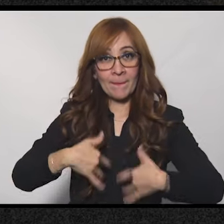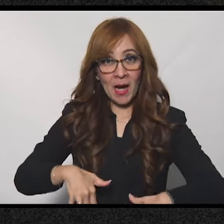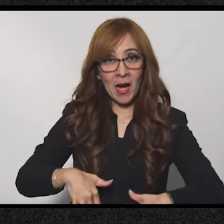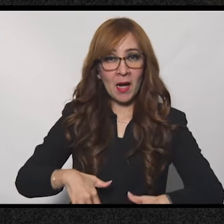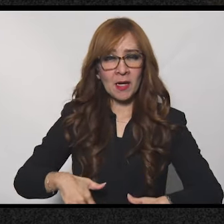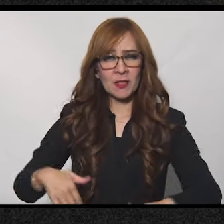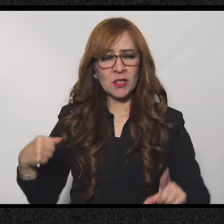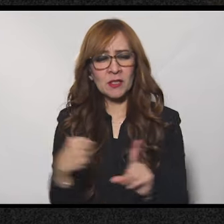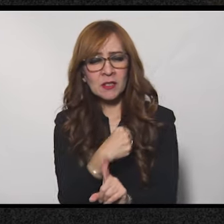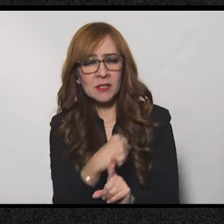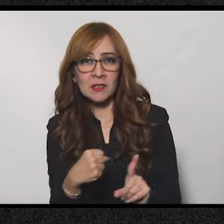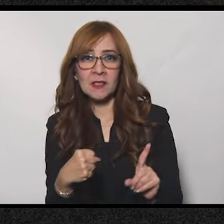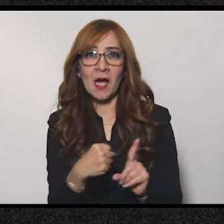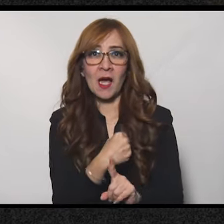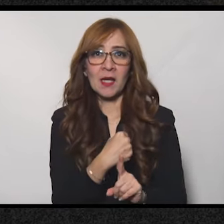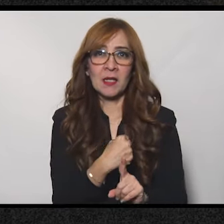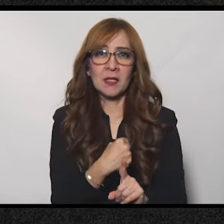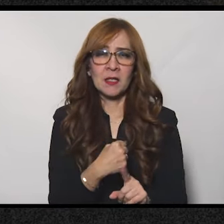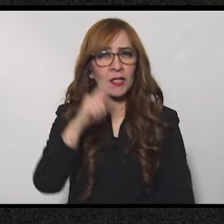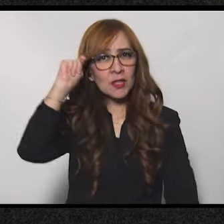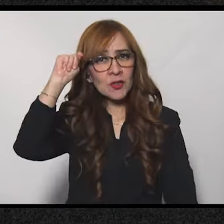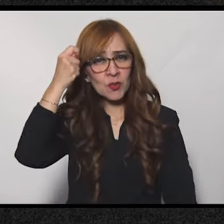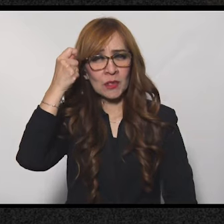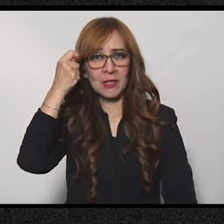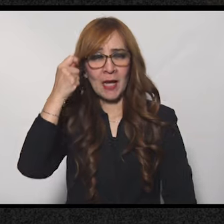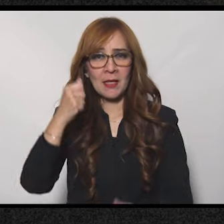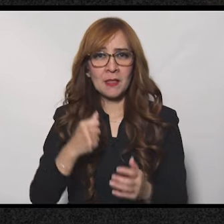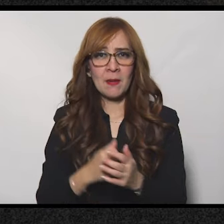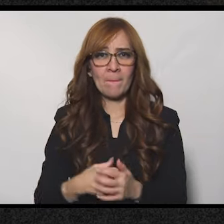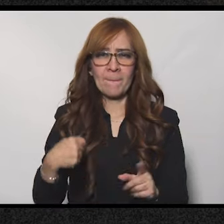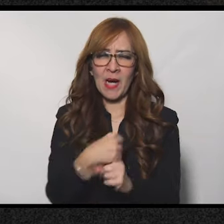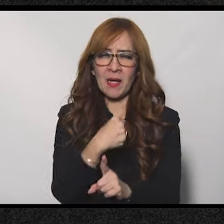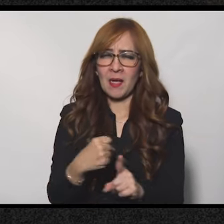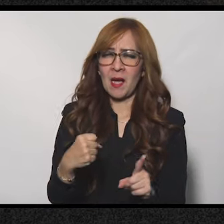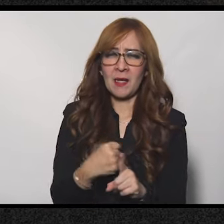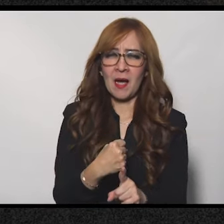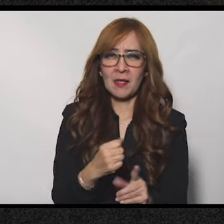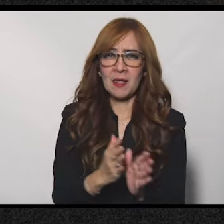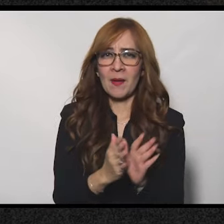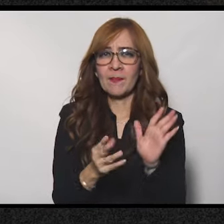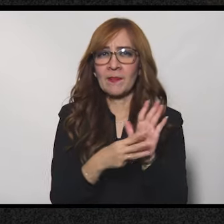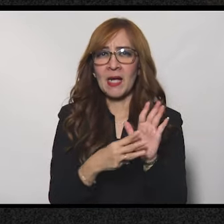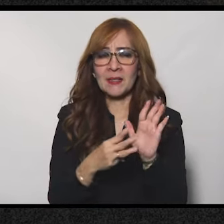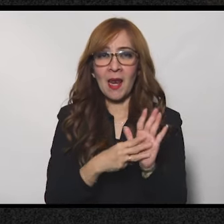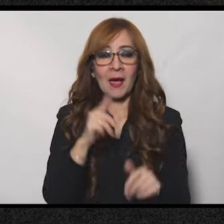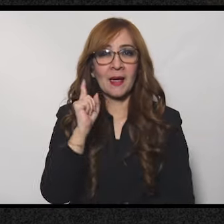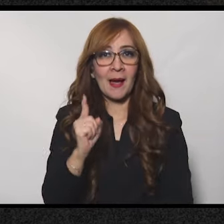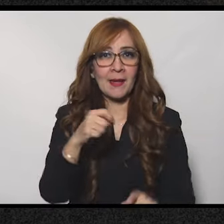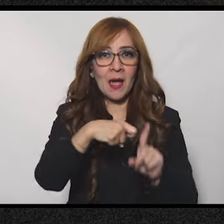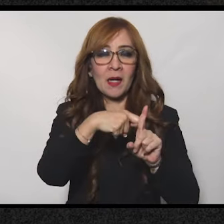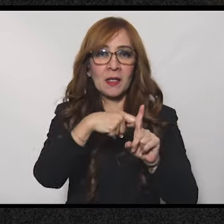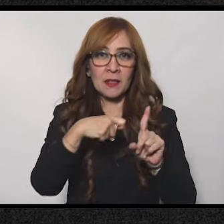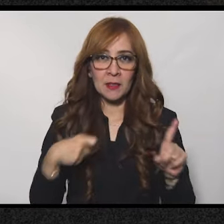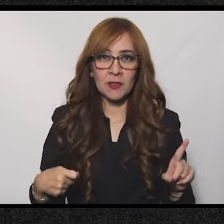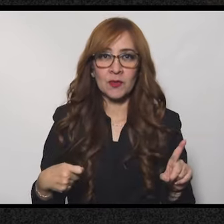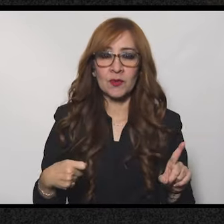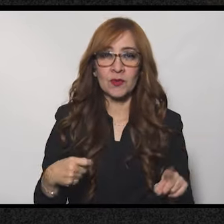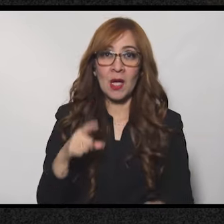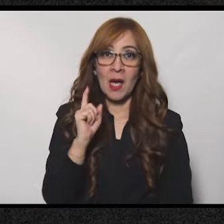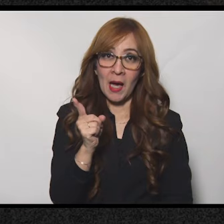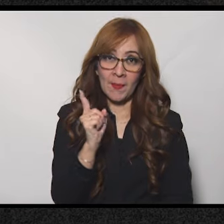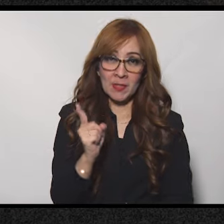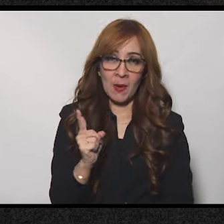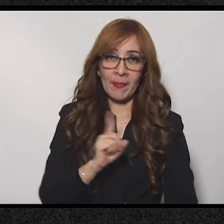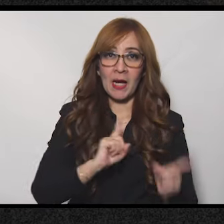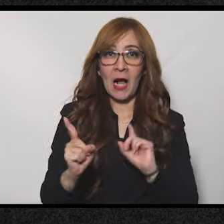dalam siksaan, di dalam kesukaran, di dalam penganiayaan dan kesesakan oleh karena Kristus. Sebab